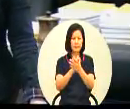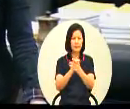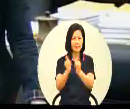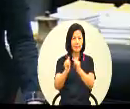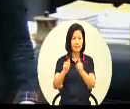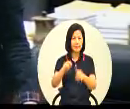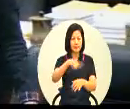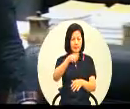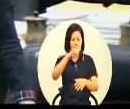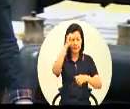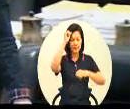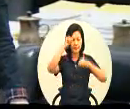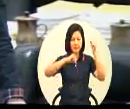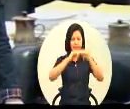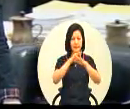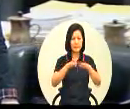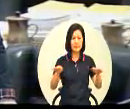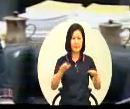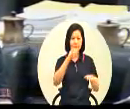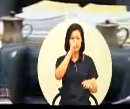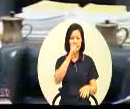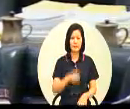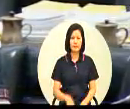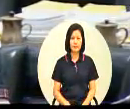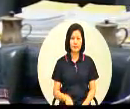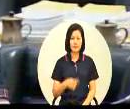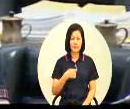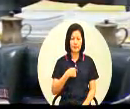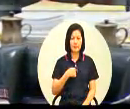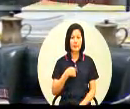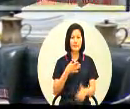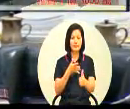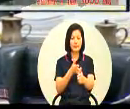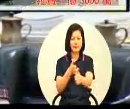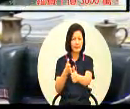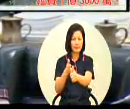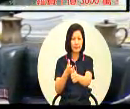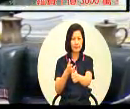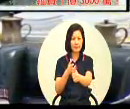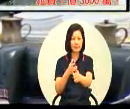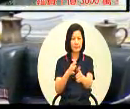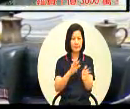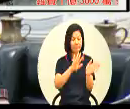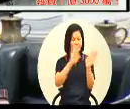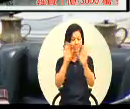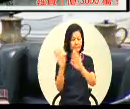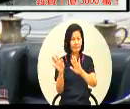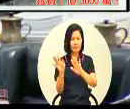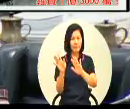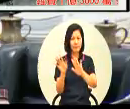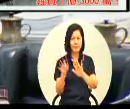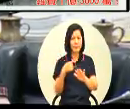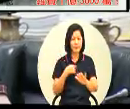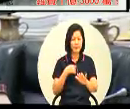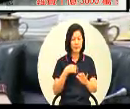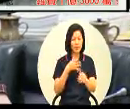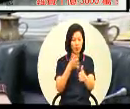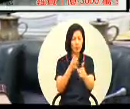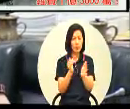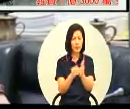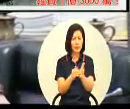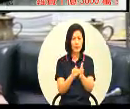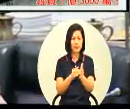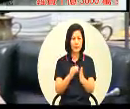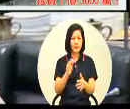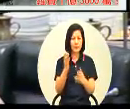好。那我想本席啊，质询的风格啊。我质询完，或者说在议